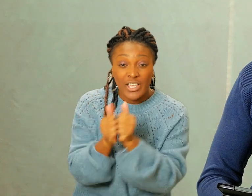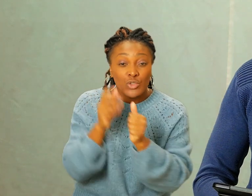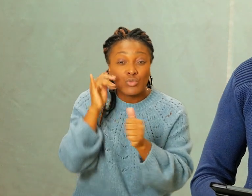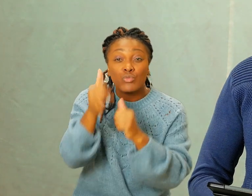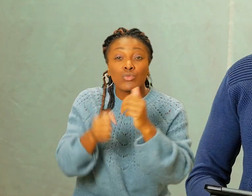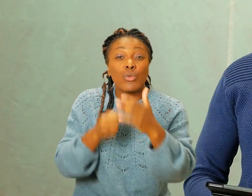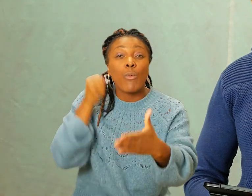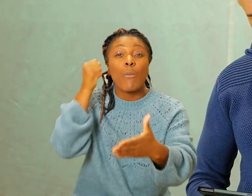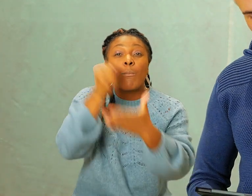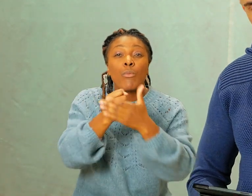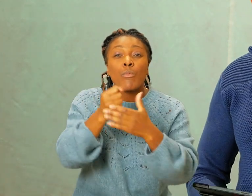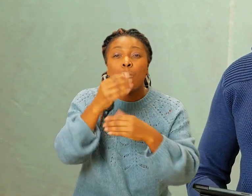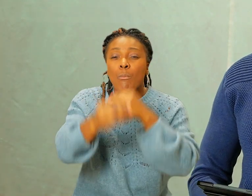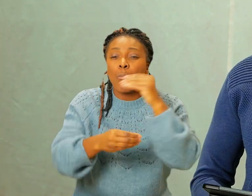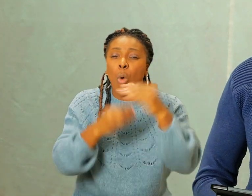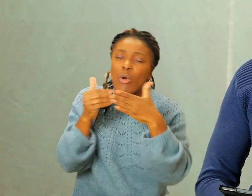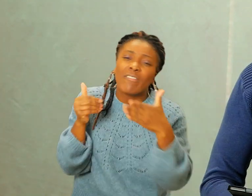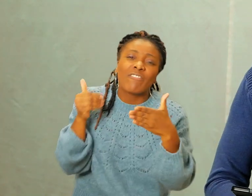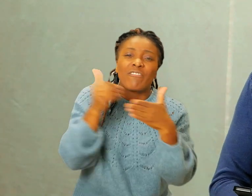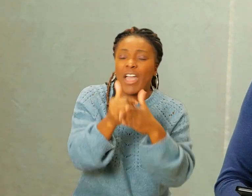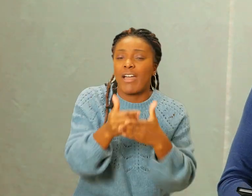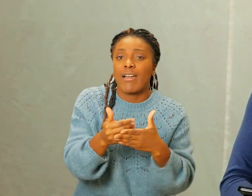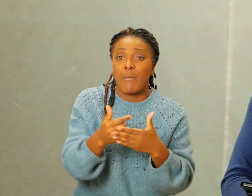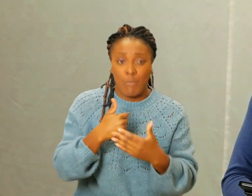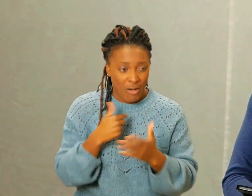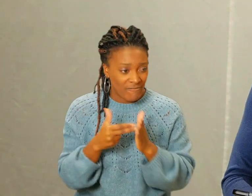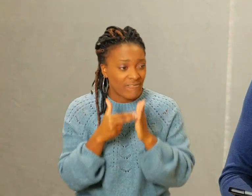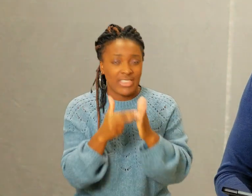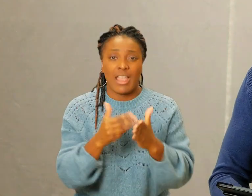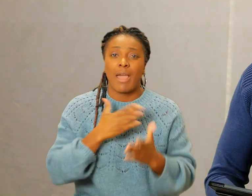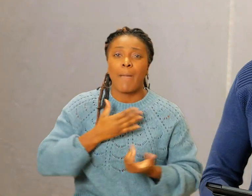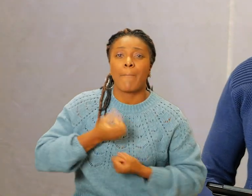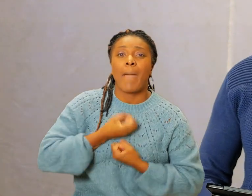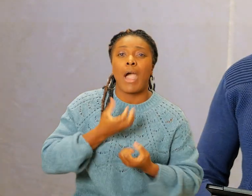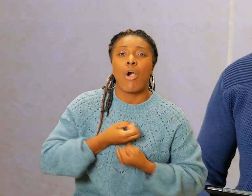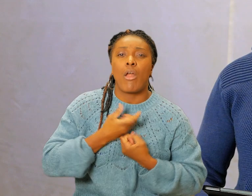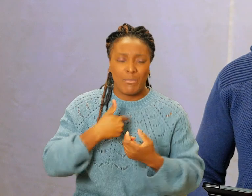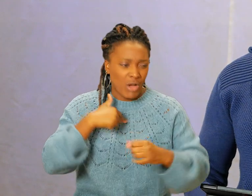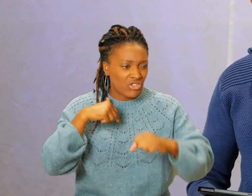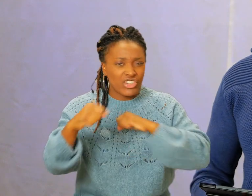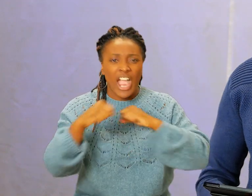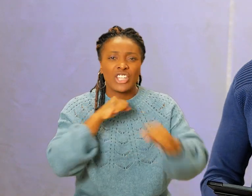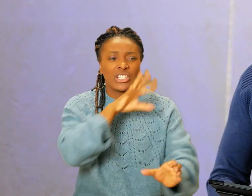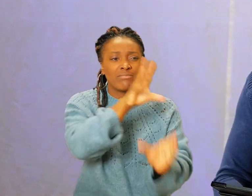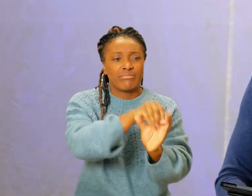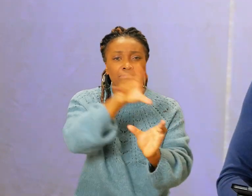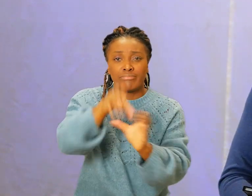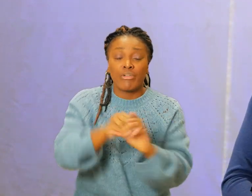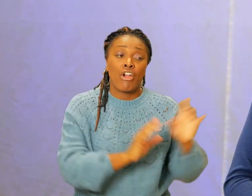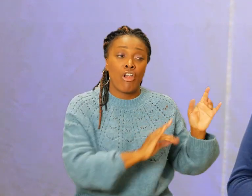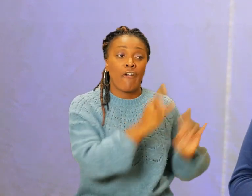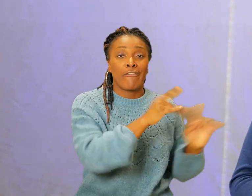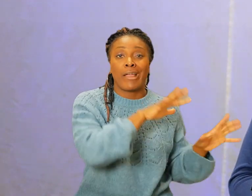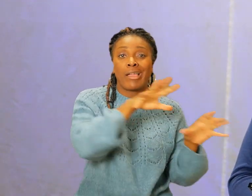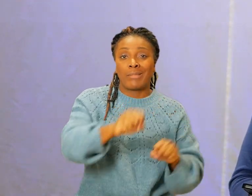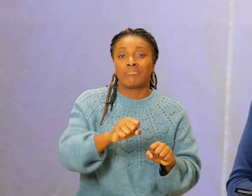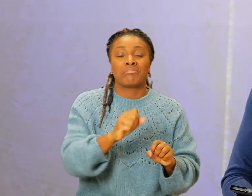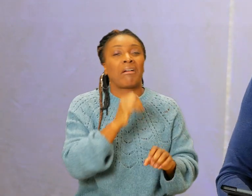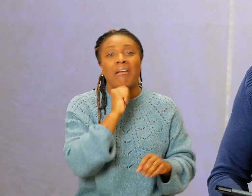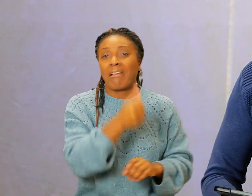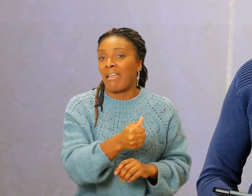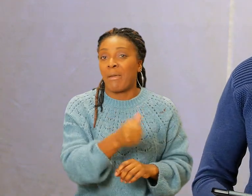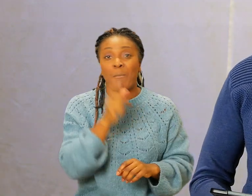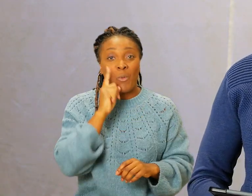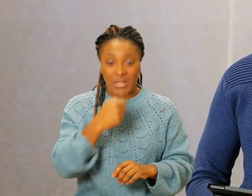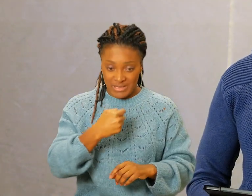jours. Parce que je suis fidèle à ma parole. Et parce que j'agirai à travers eux. L'enfer ne pourra rien contre eux. Parce que c'est moi